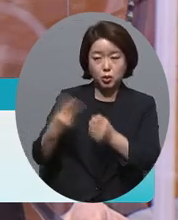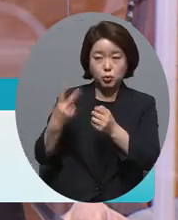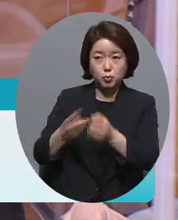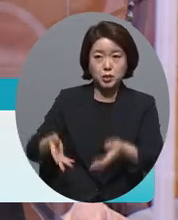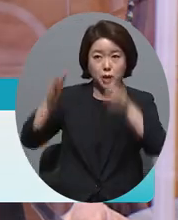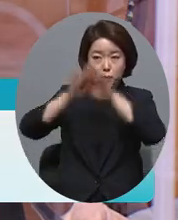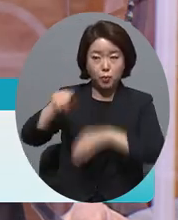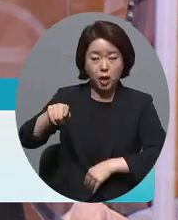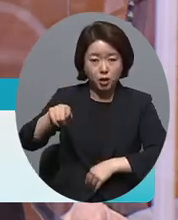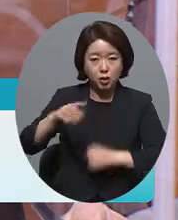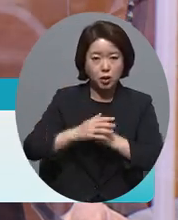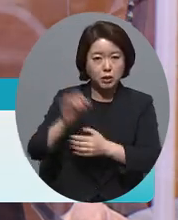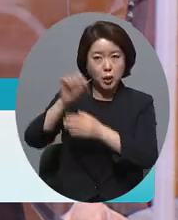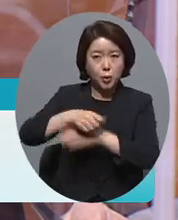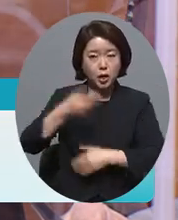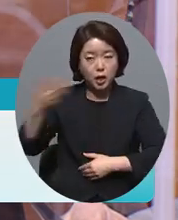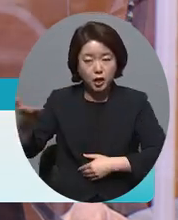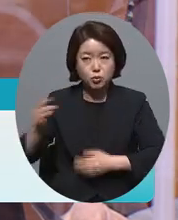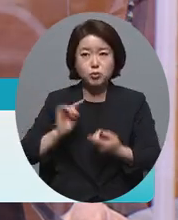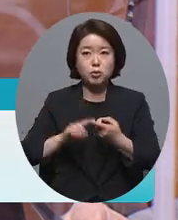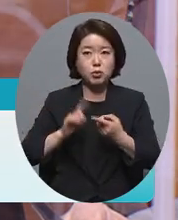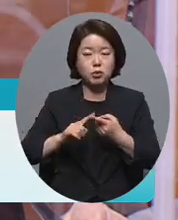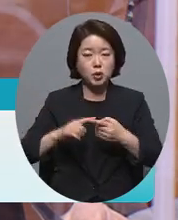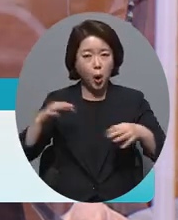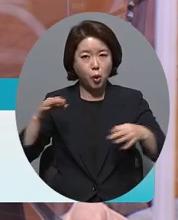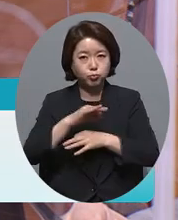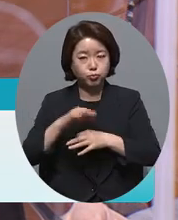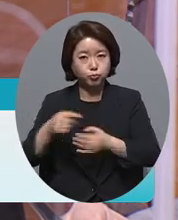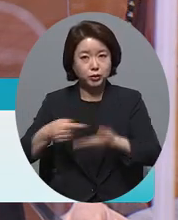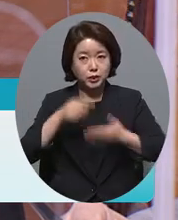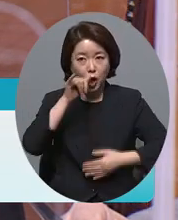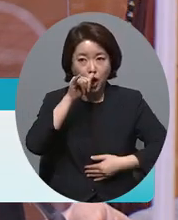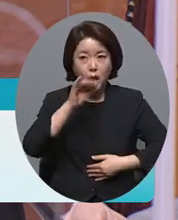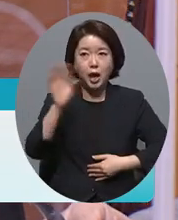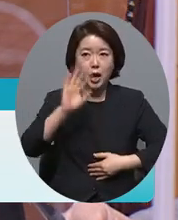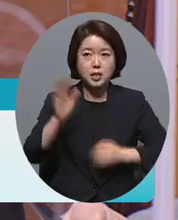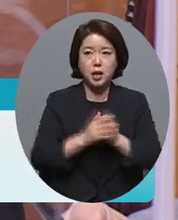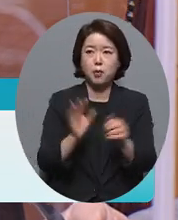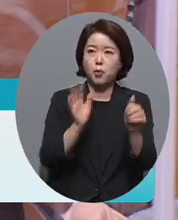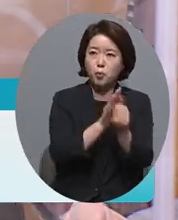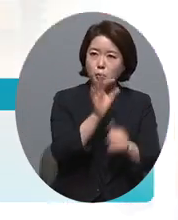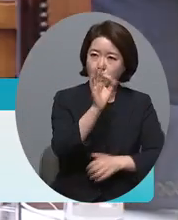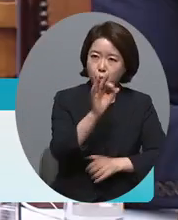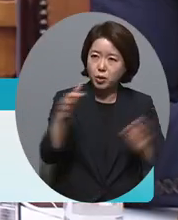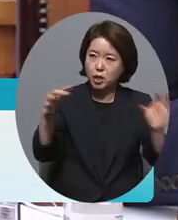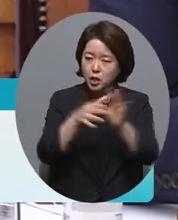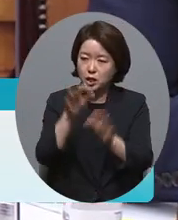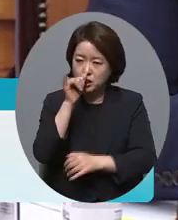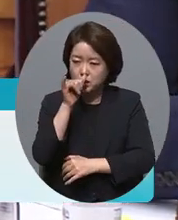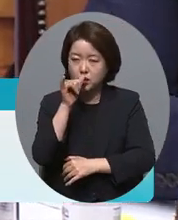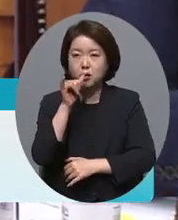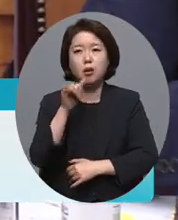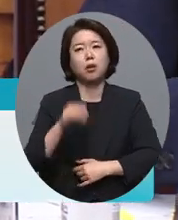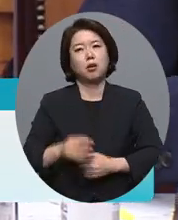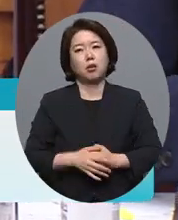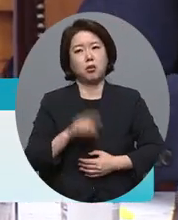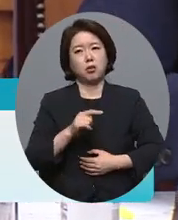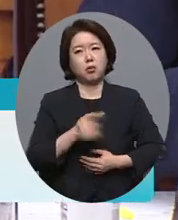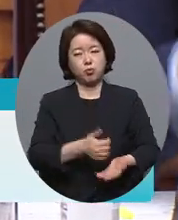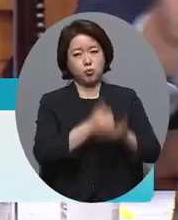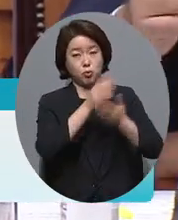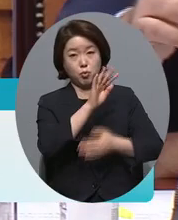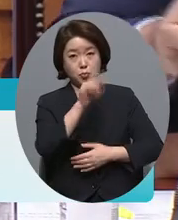후원금과 연계가 되어졌을 때는 부정한 청탁으로 볼 수 있다라는 것이 대법원 판례의 취지지 않습니까 우리 존경하는 박형수